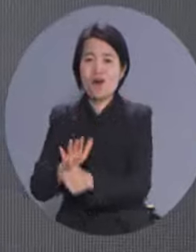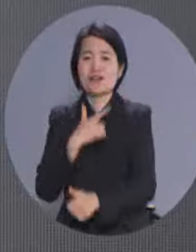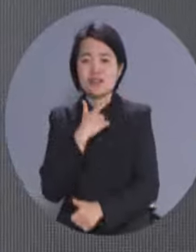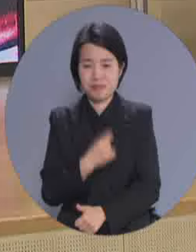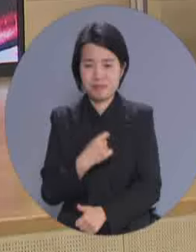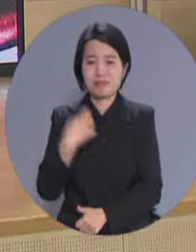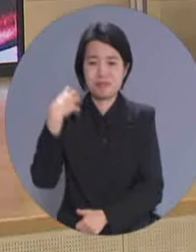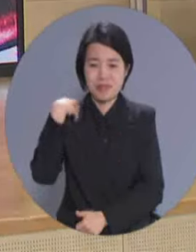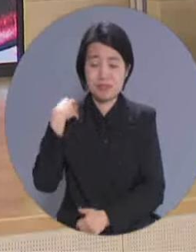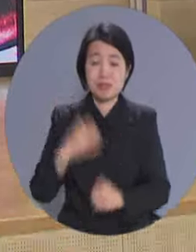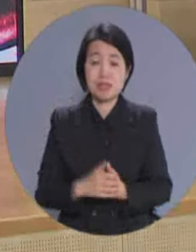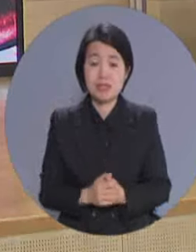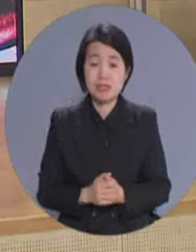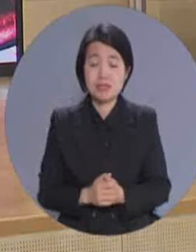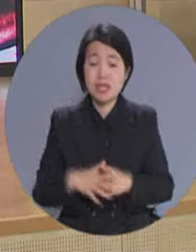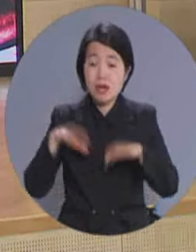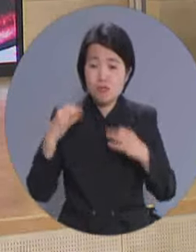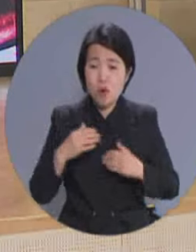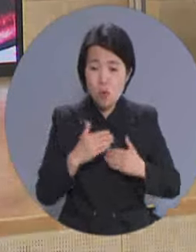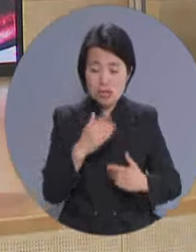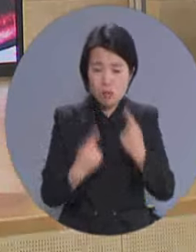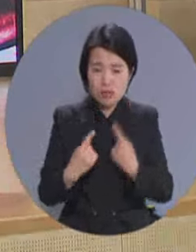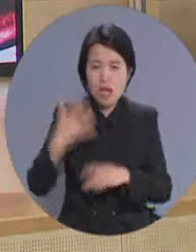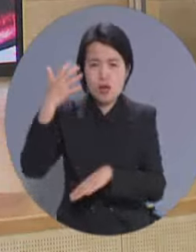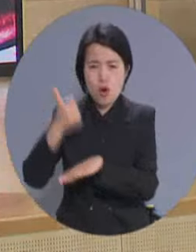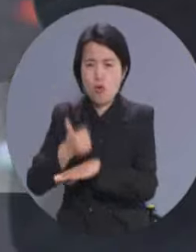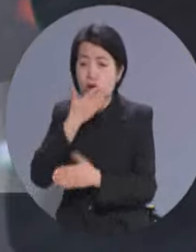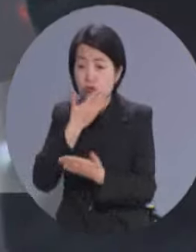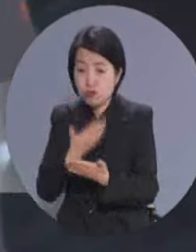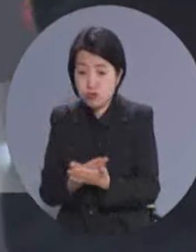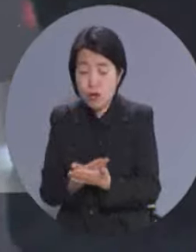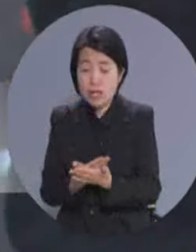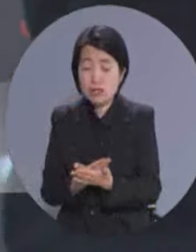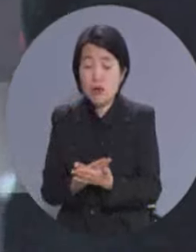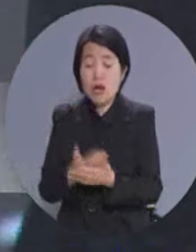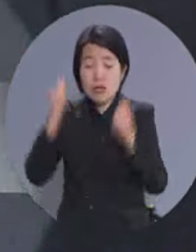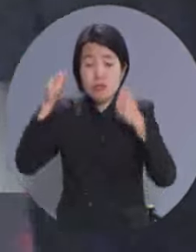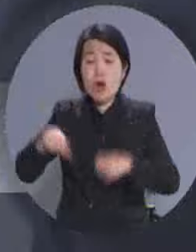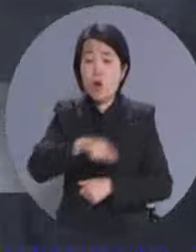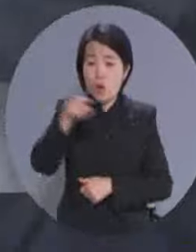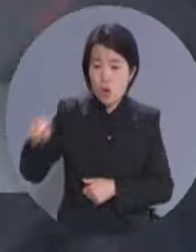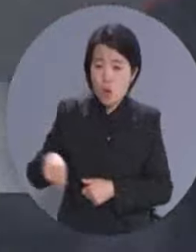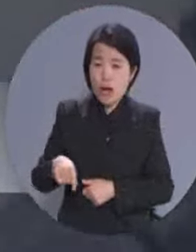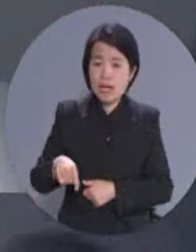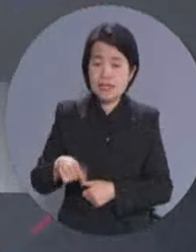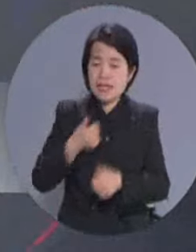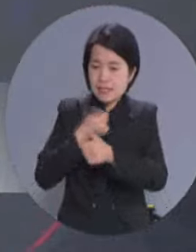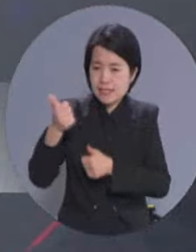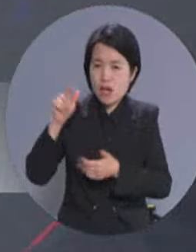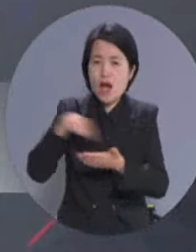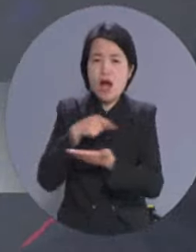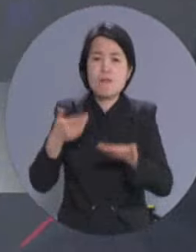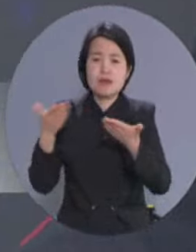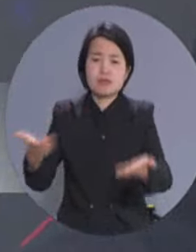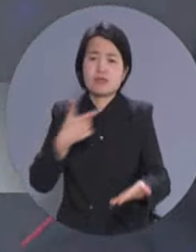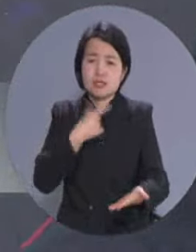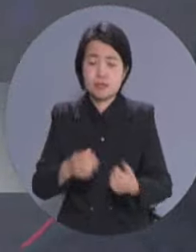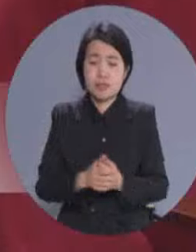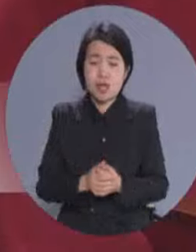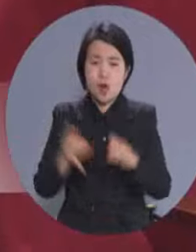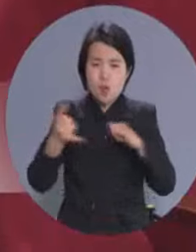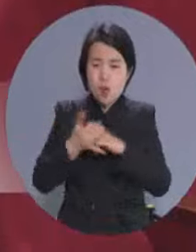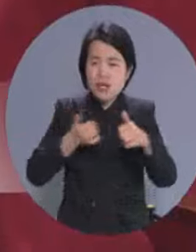하겠습니다. 프로는 과정보다 결과가 중요하고 팬들에게 승리보다 뛰어난 서비스는 없다면서 이기는